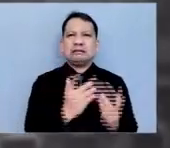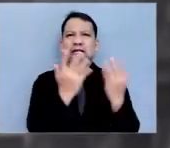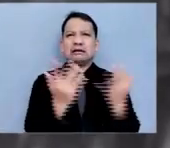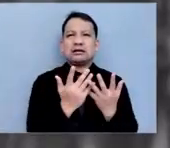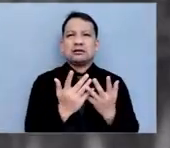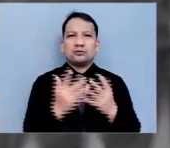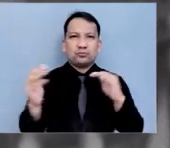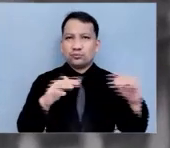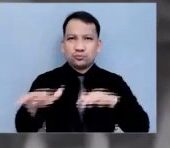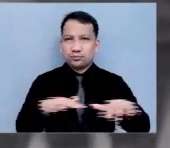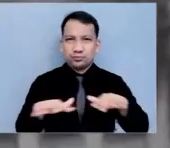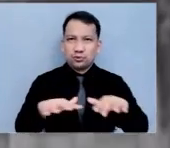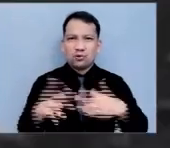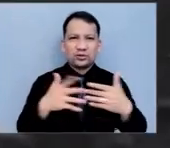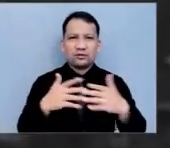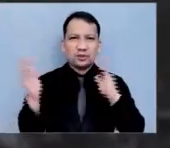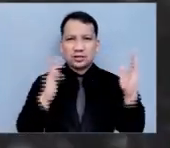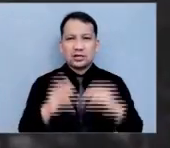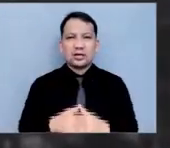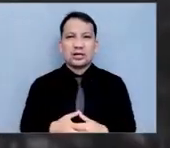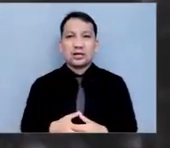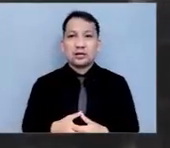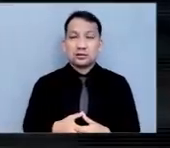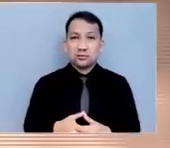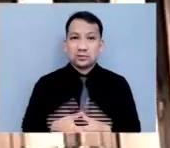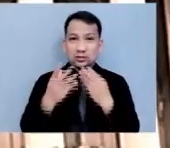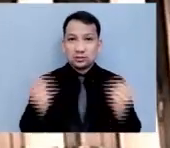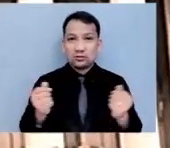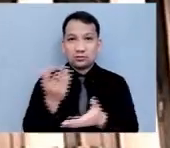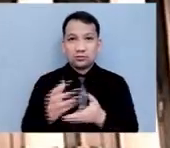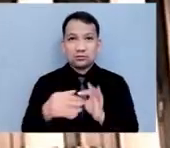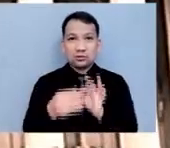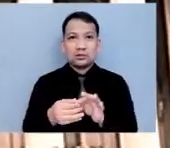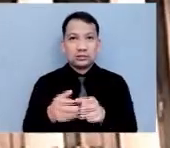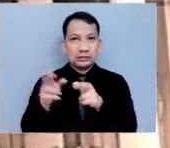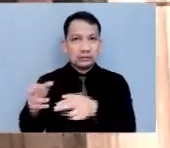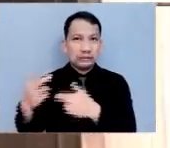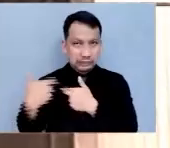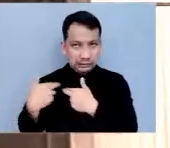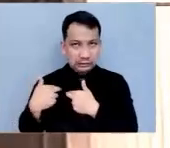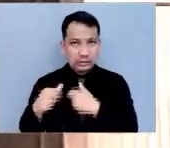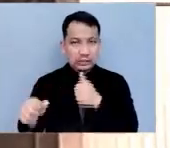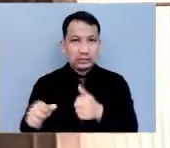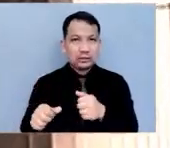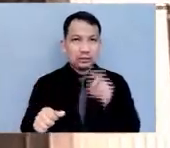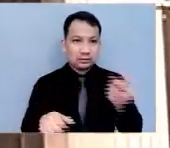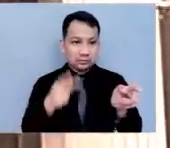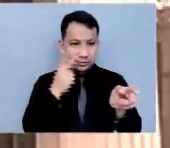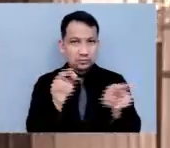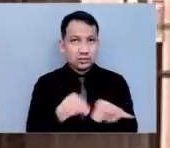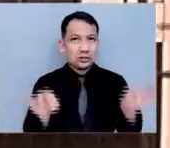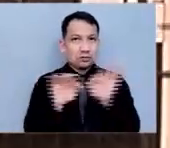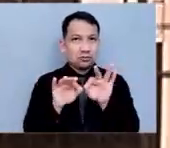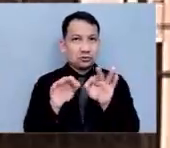lindol o anumang sakuna, kundi ang kawalan ng silbi at kapabayaan. At napapansin lang natin ang halaga ng isang